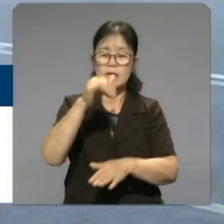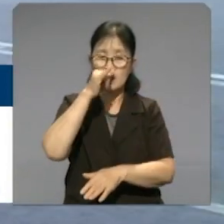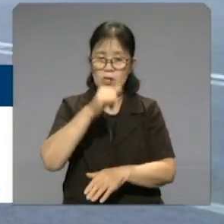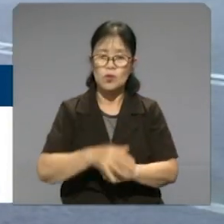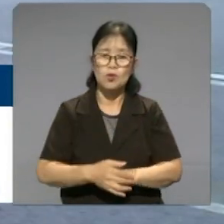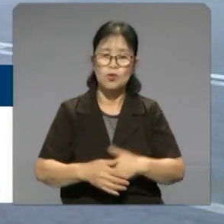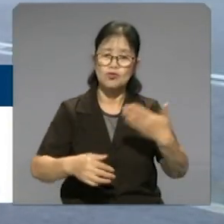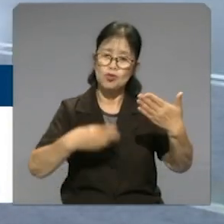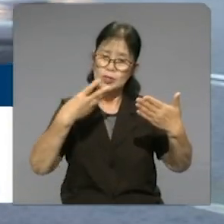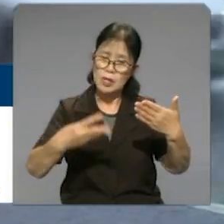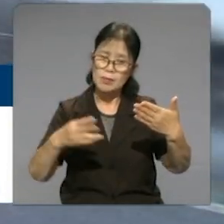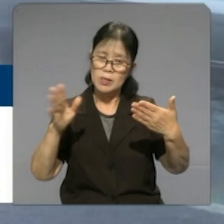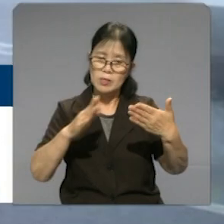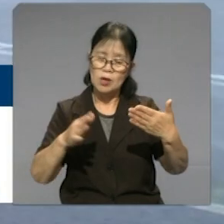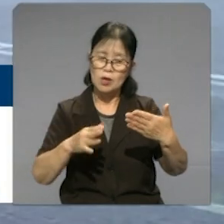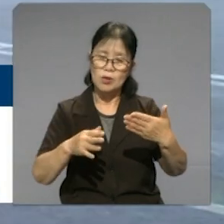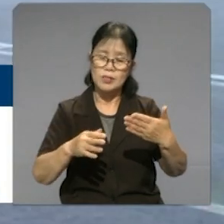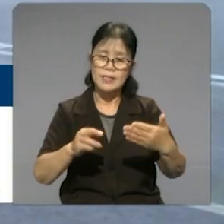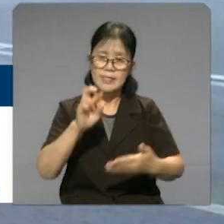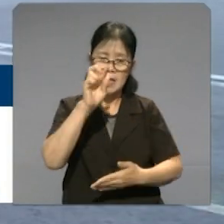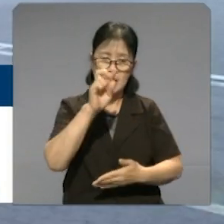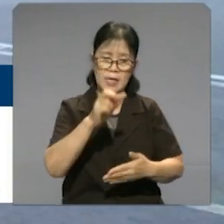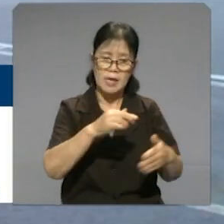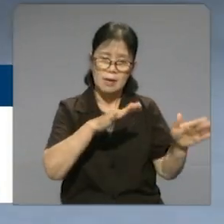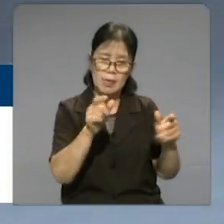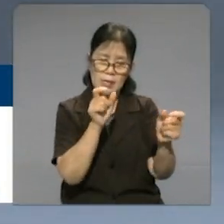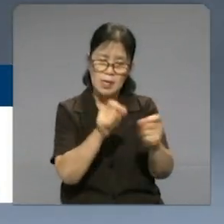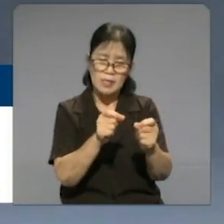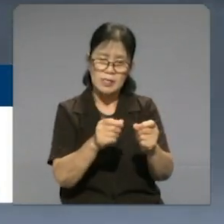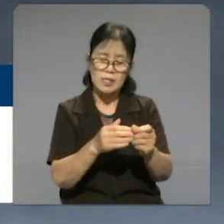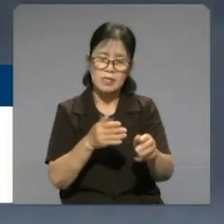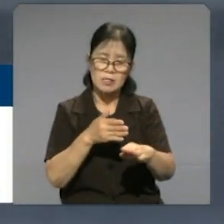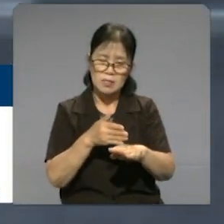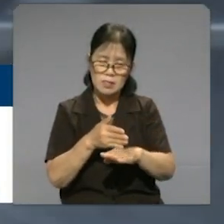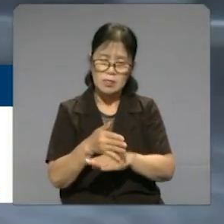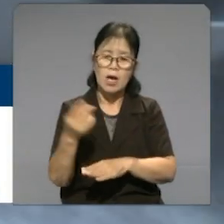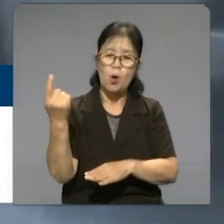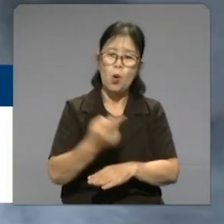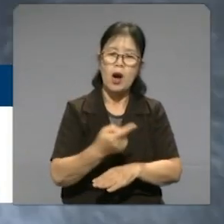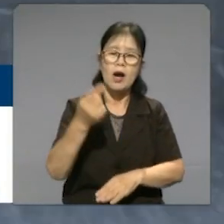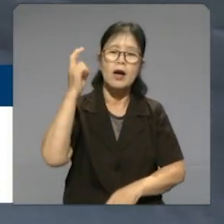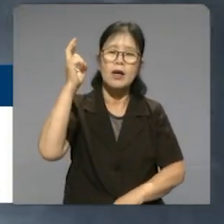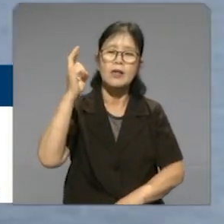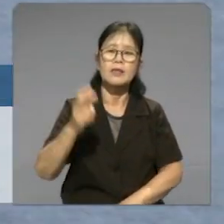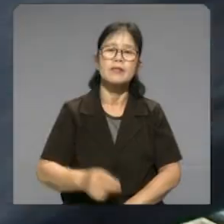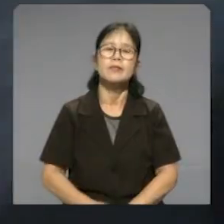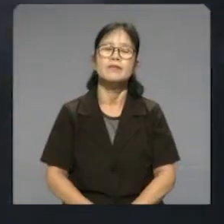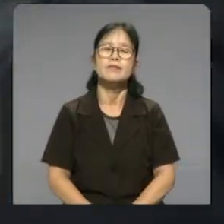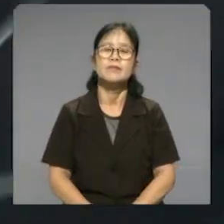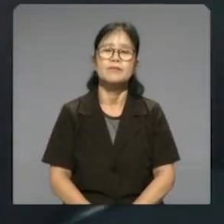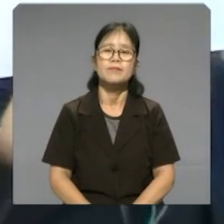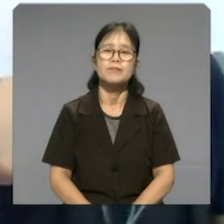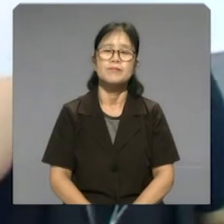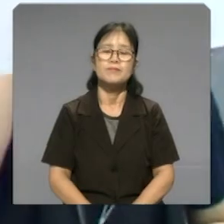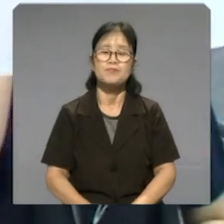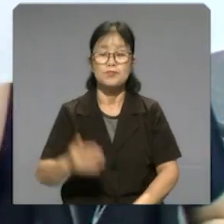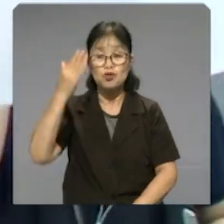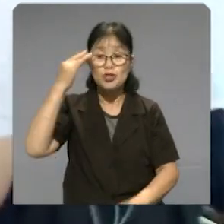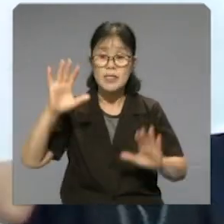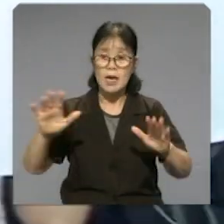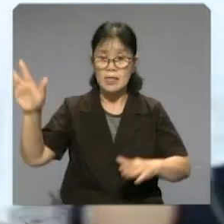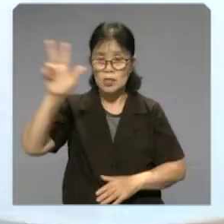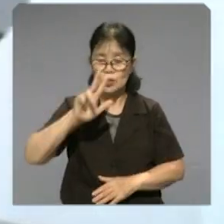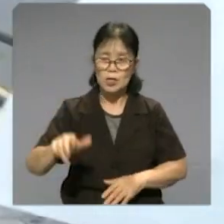있고 9월 3일경 상해 앞바다까지 느리게 북서진할 것으로 예상되고 있습니다. 우리나라